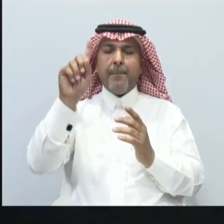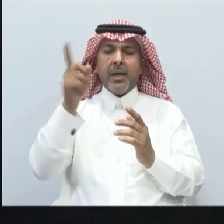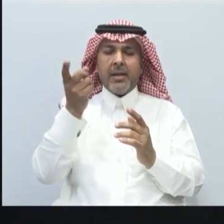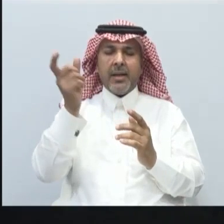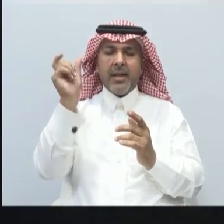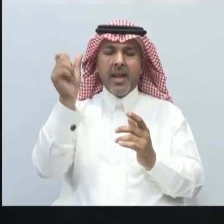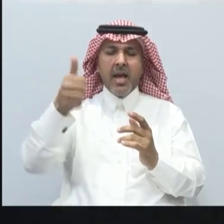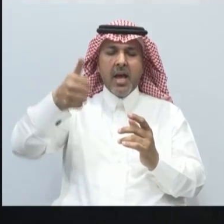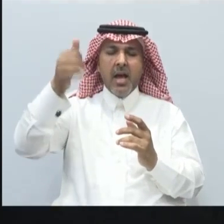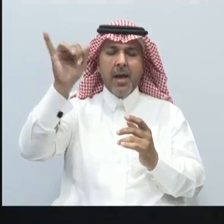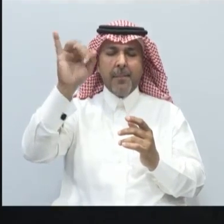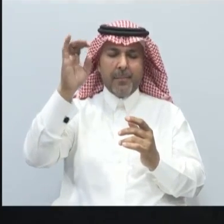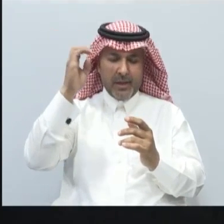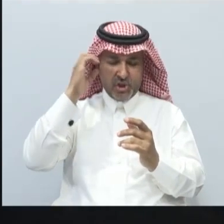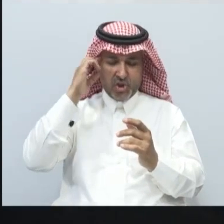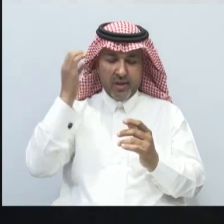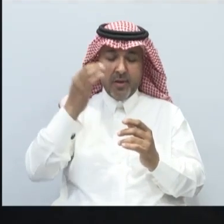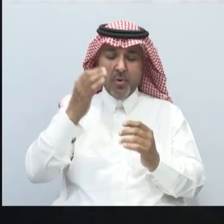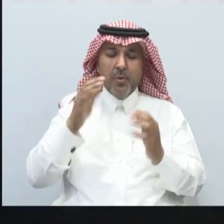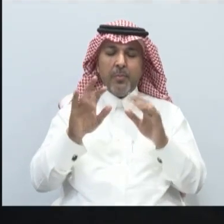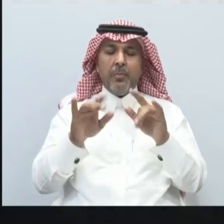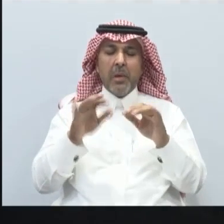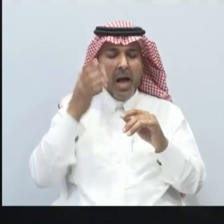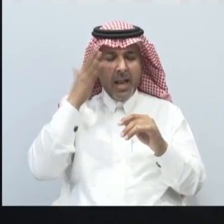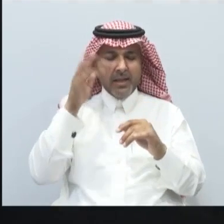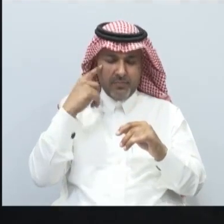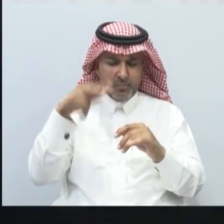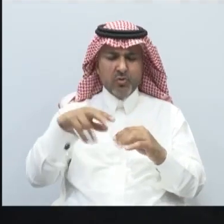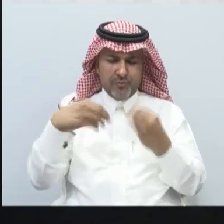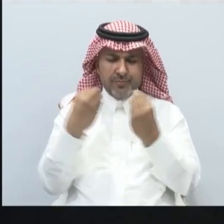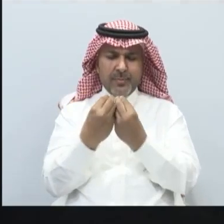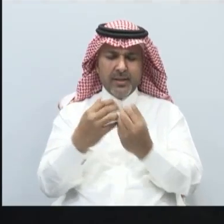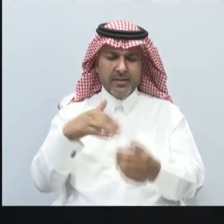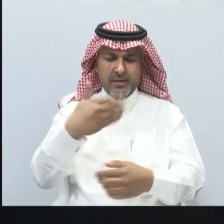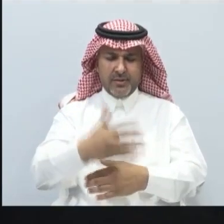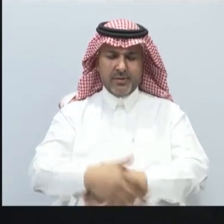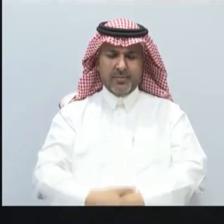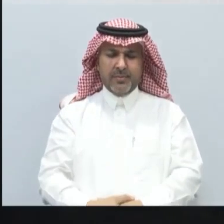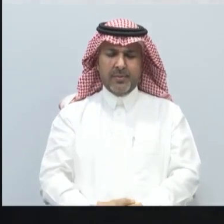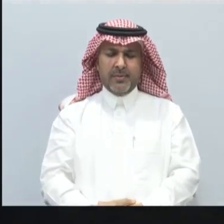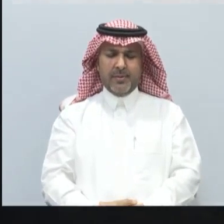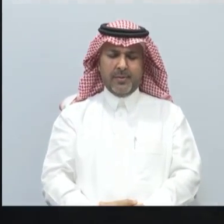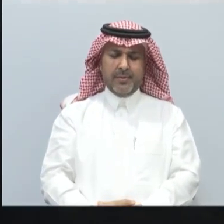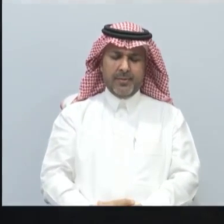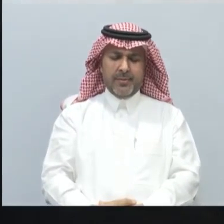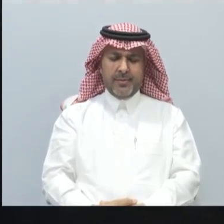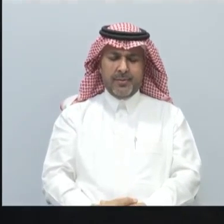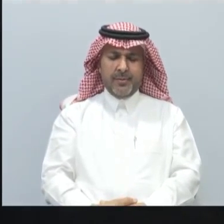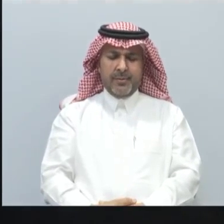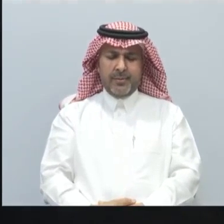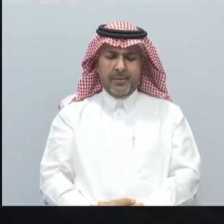او من خلال الاجهزه المحموله ايضا ممكن يعني تحصل على برنامج المتصفح او من